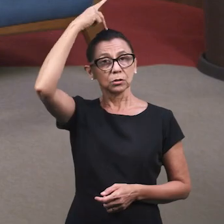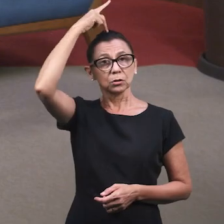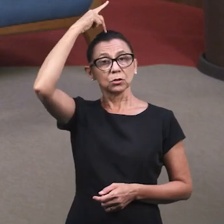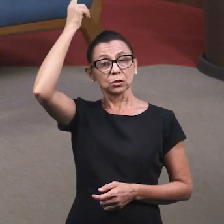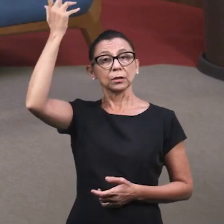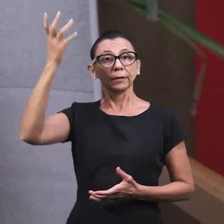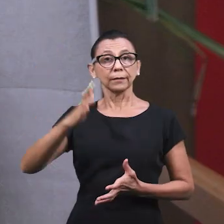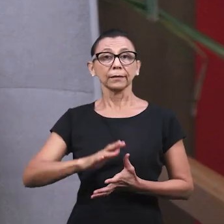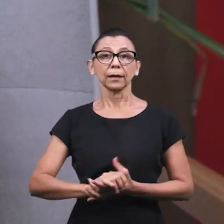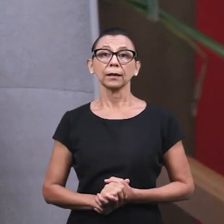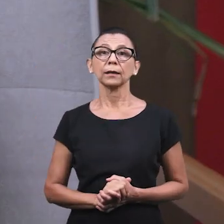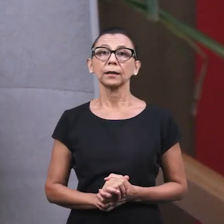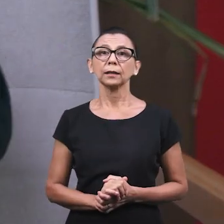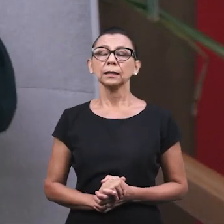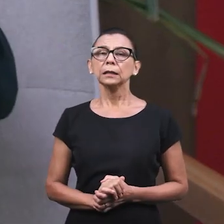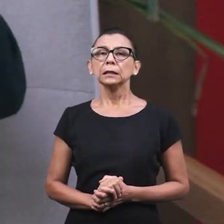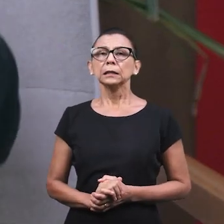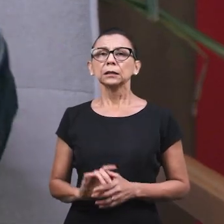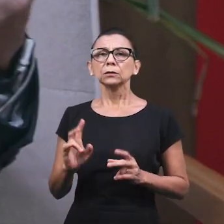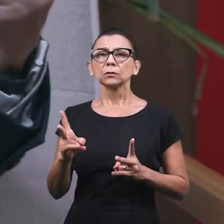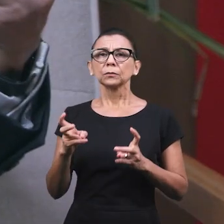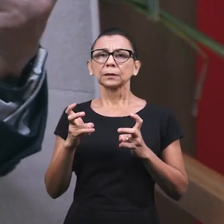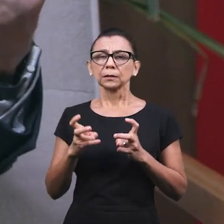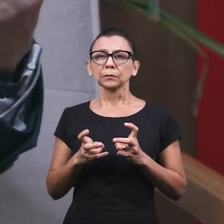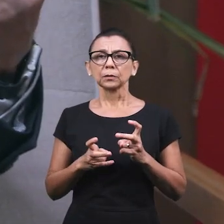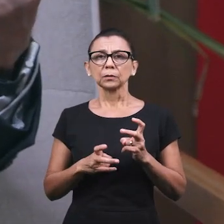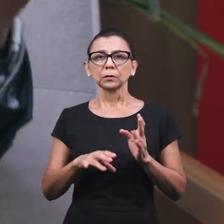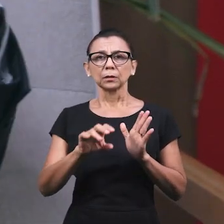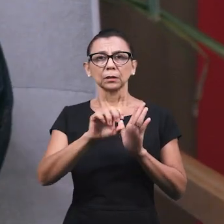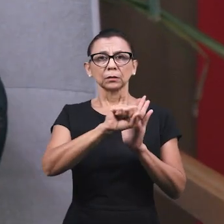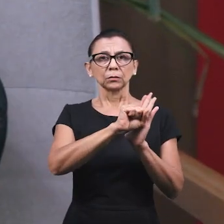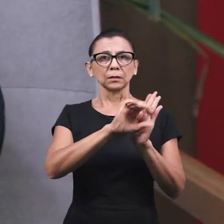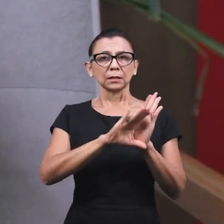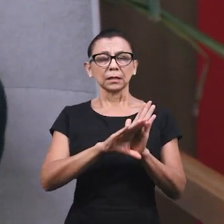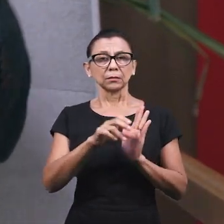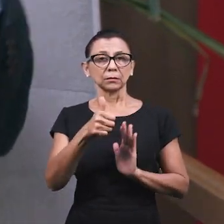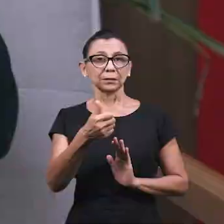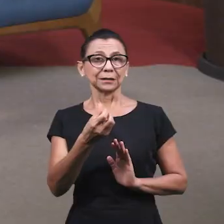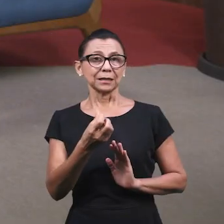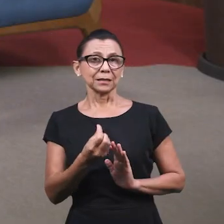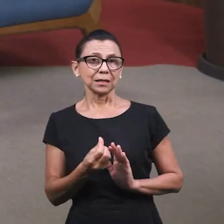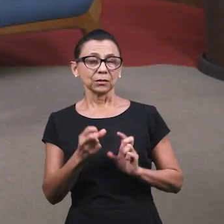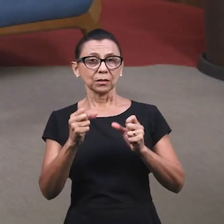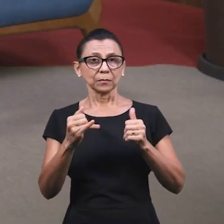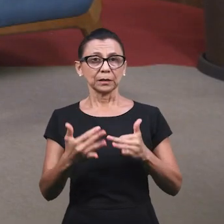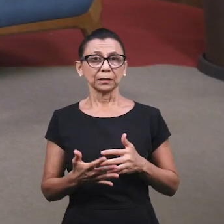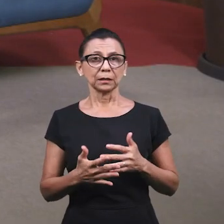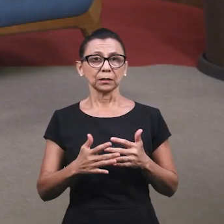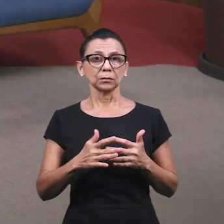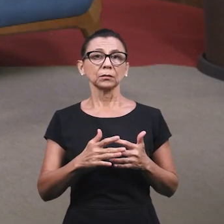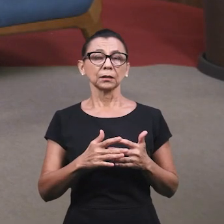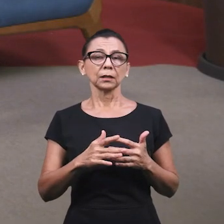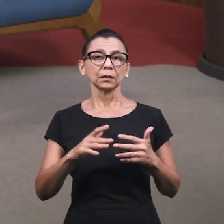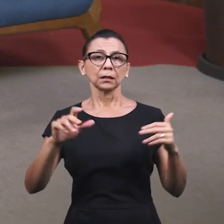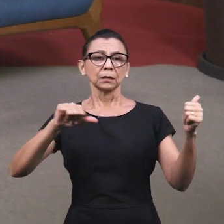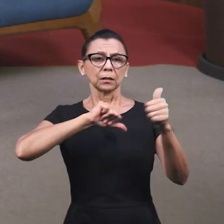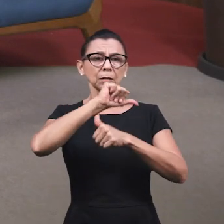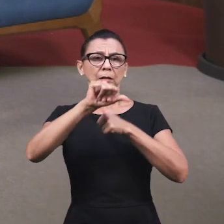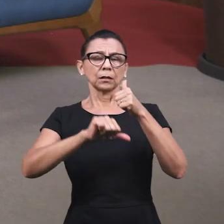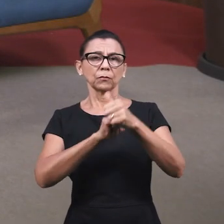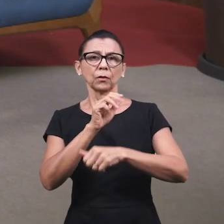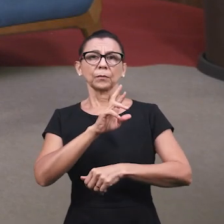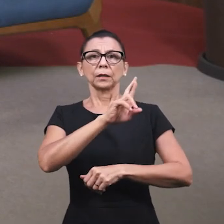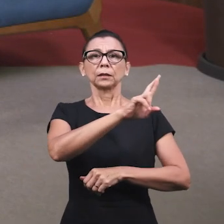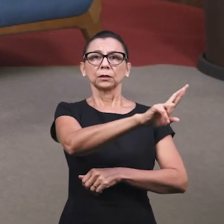connu, c'est de la réforme religieuse du XVIe siècle, que nous avons étudié